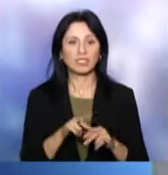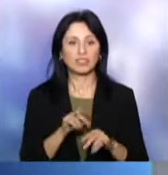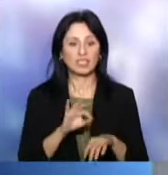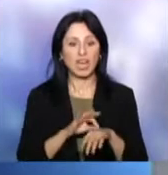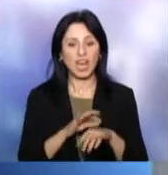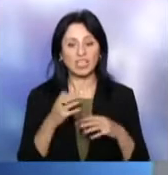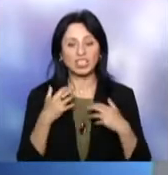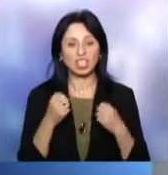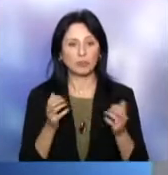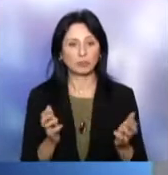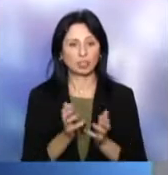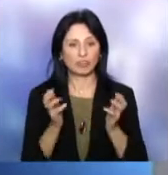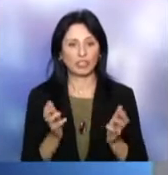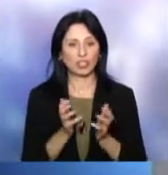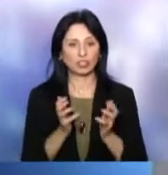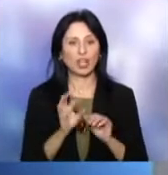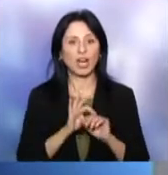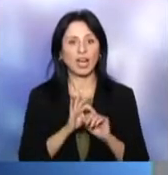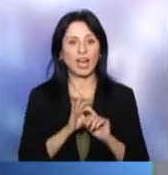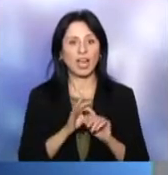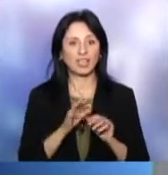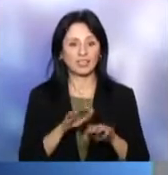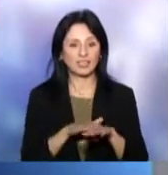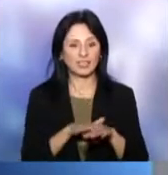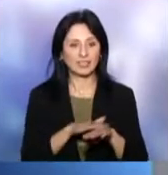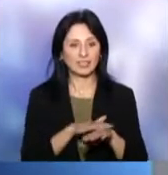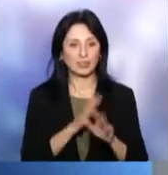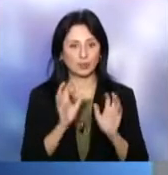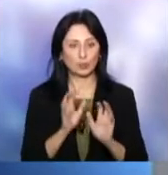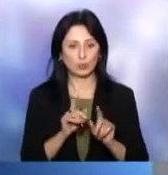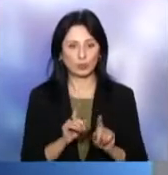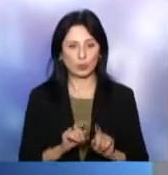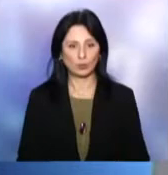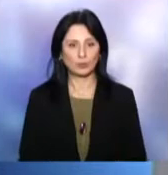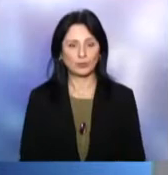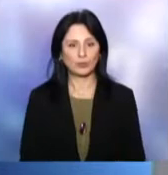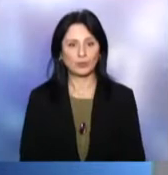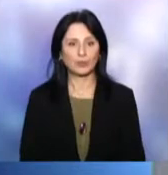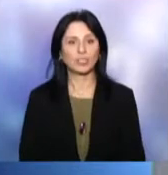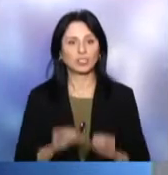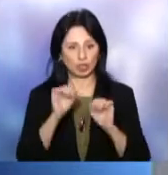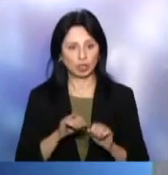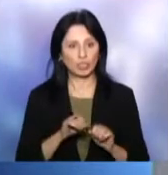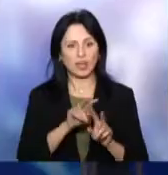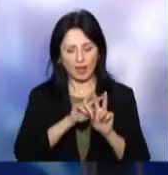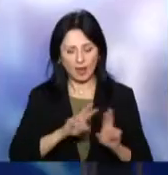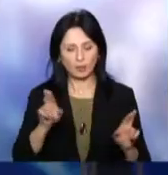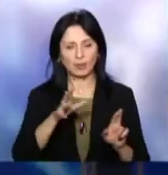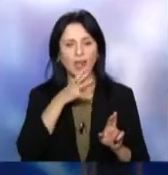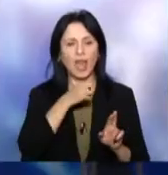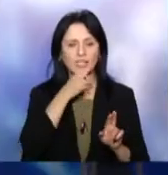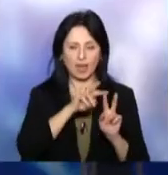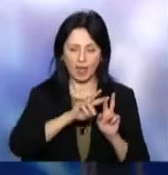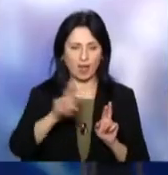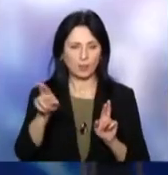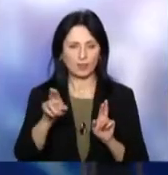კანის ჯანმრთელობა შევინარჩუნოთ და კანის დღეგრძელობა უზრუნველყოთ. კი, შეიძლება ყველა ასაკისთვის ერთი